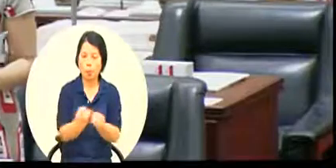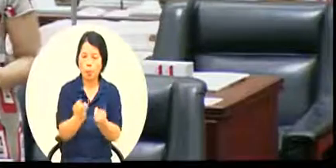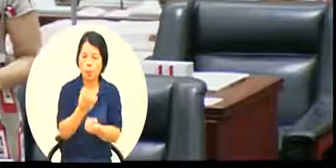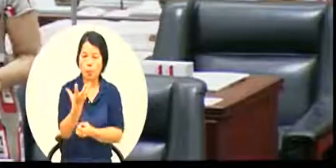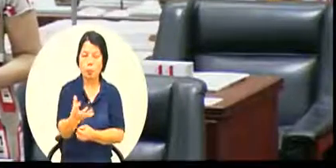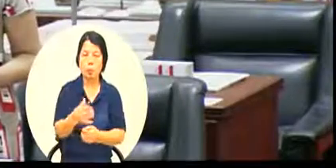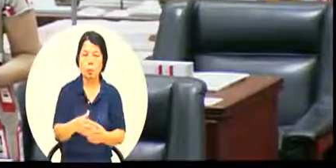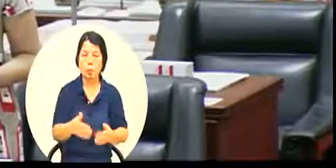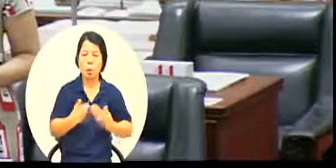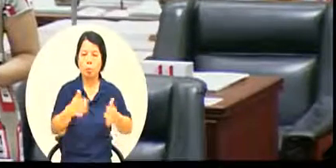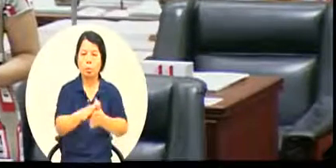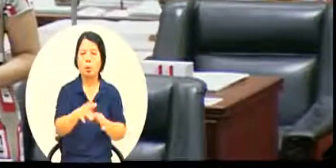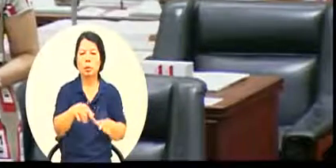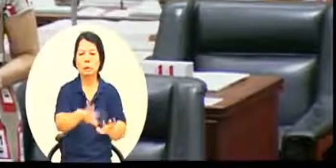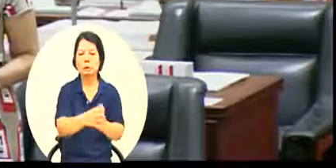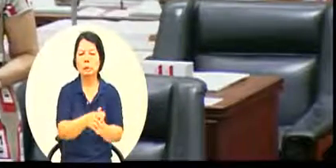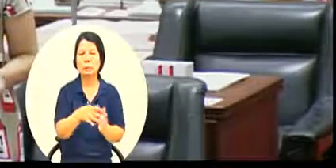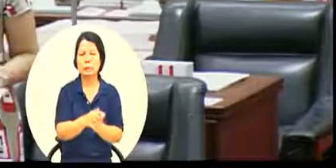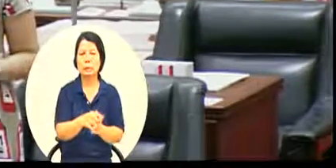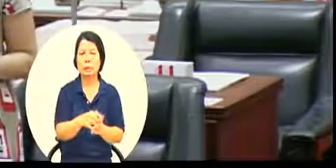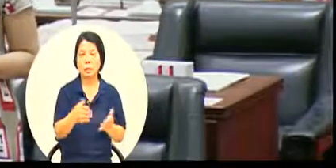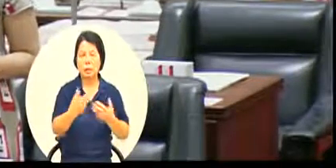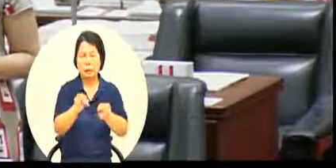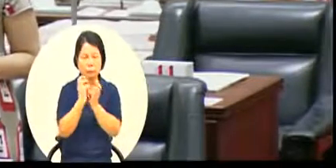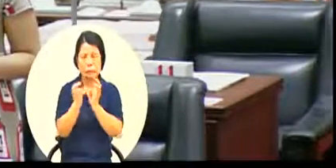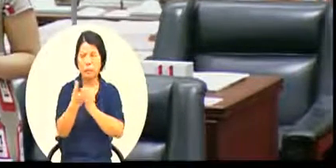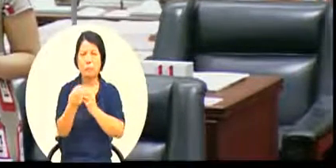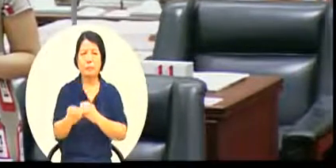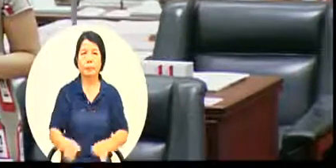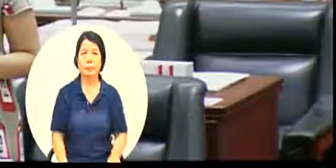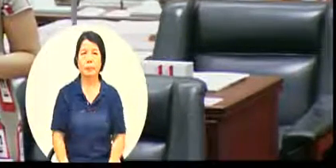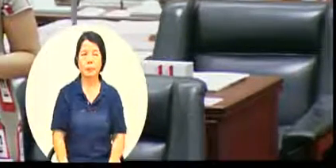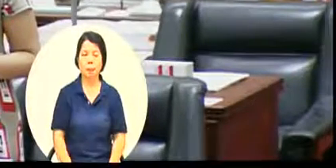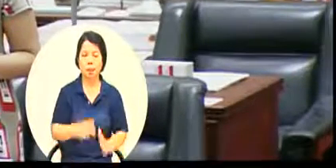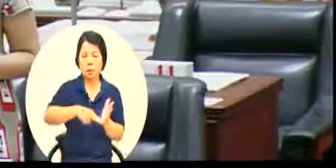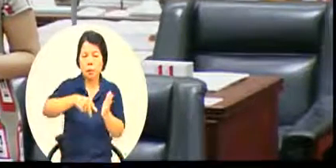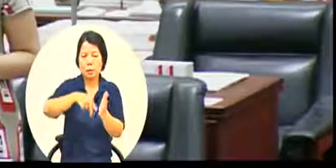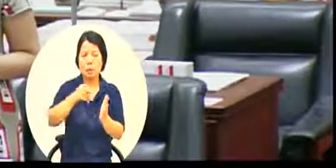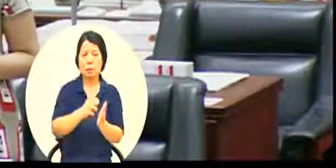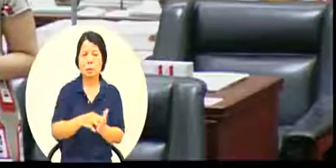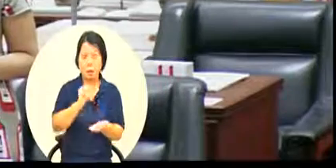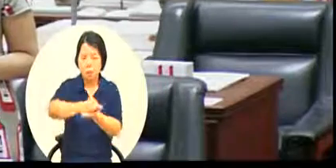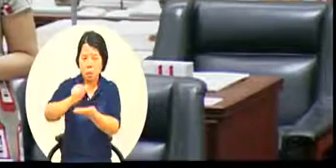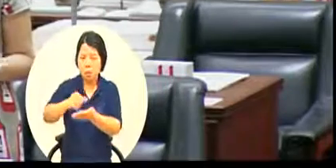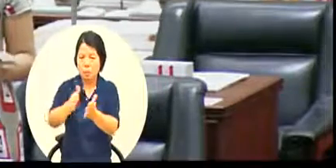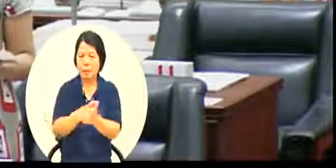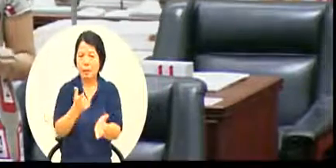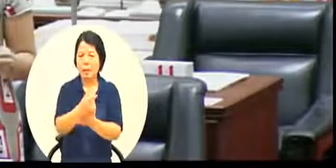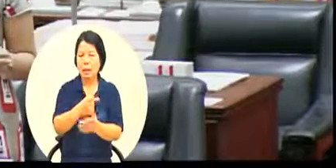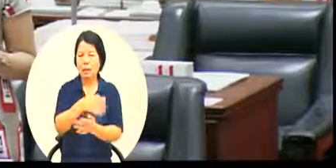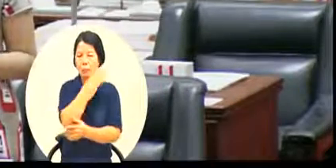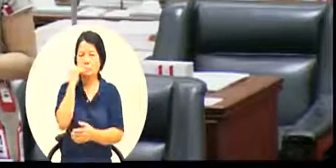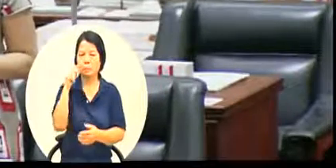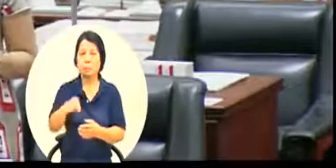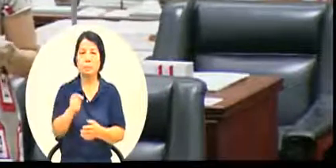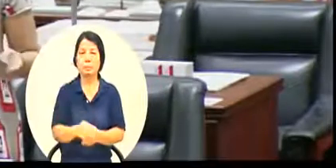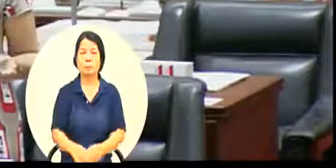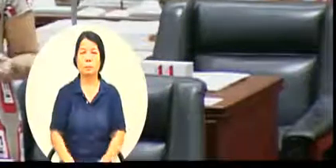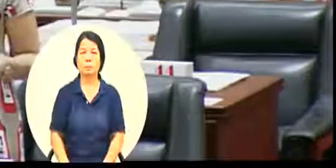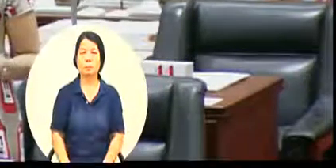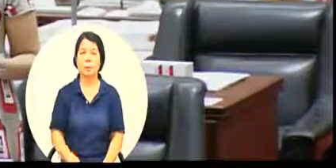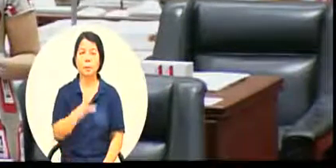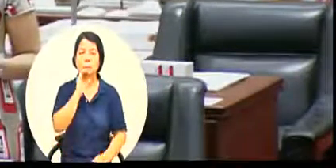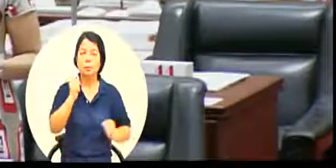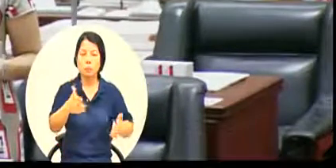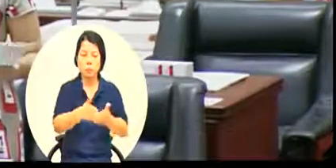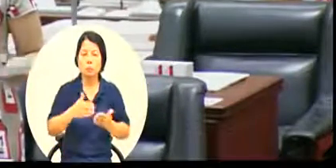些不关痛痒的东西，然后讲的也好像又轻又不轻，又重又不重，那到底是什么？那是不是也请